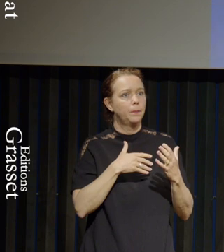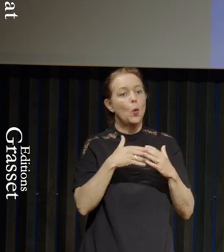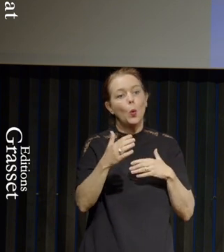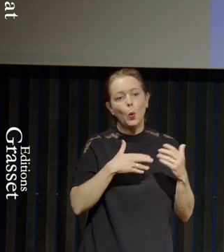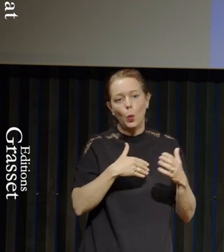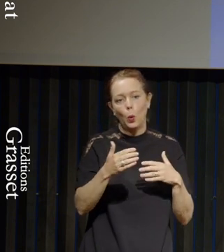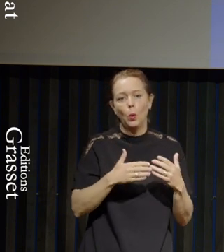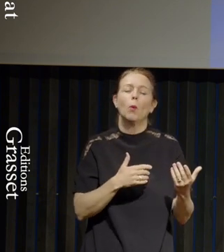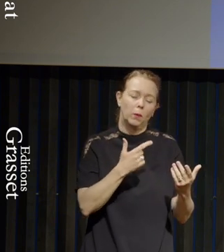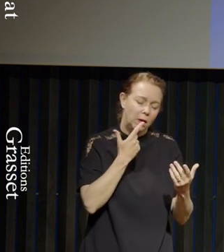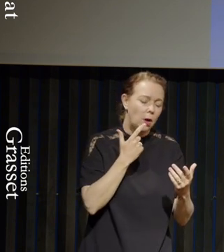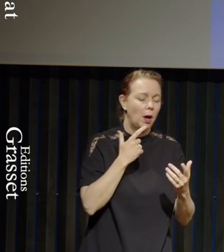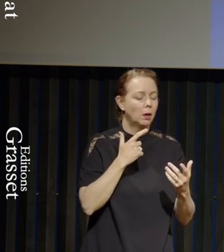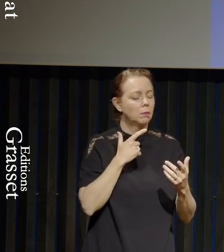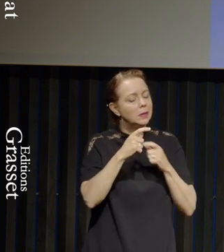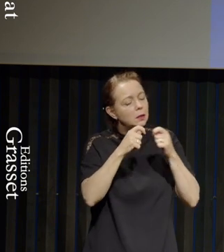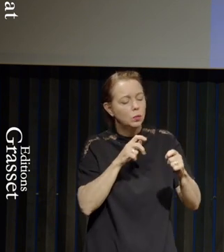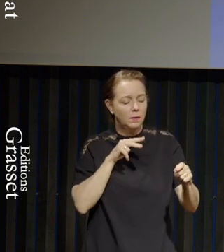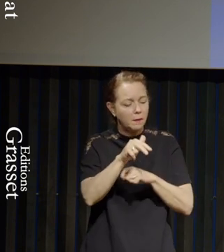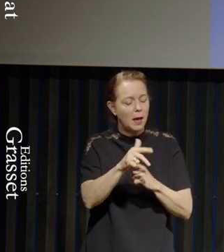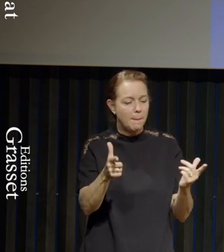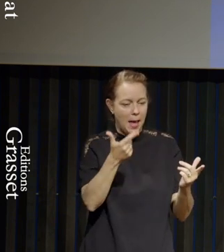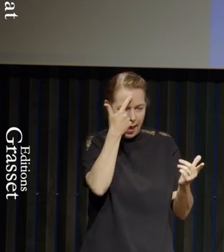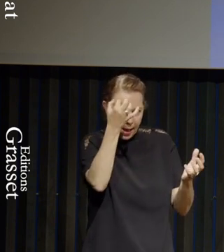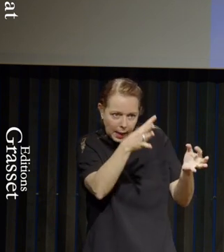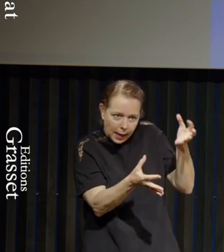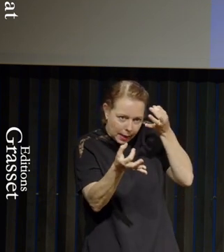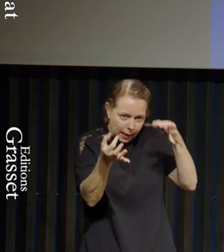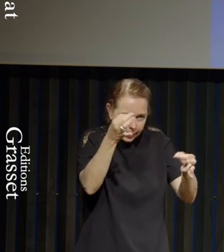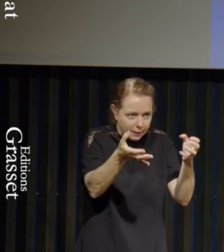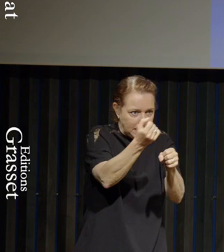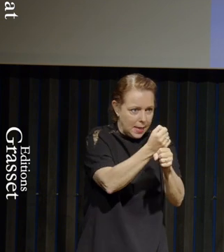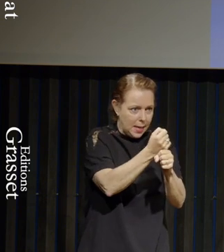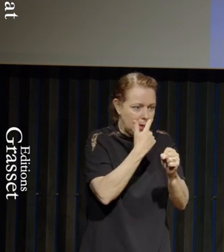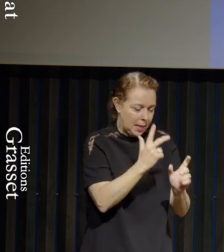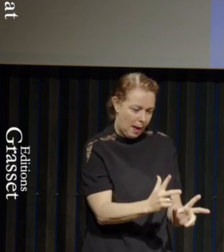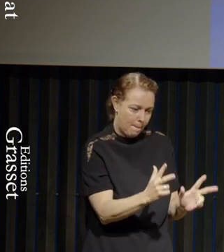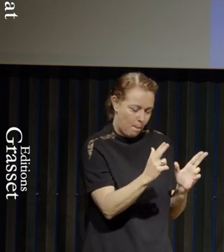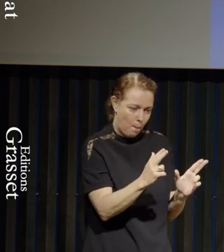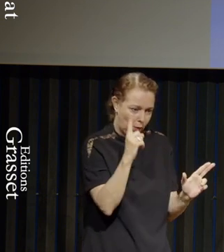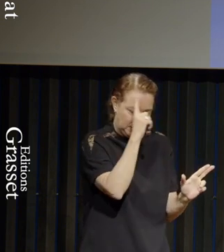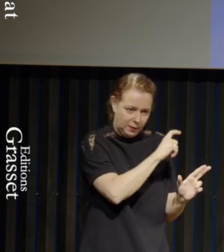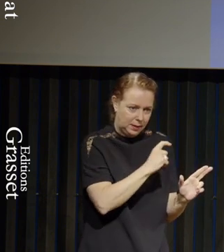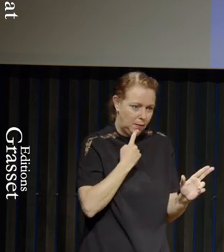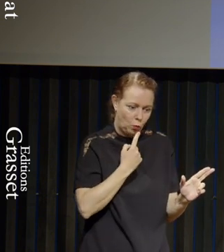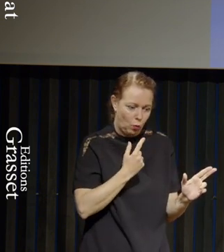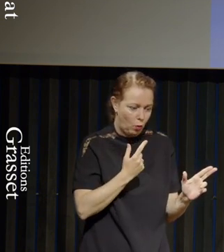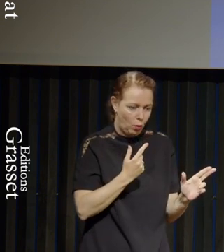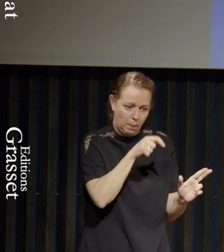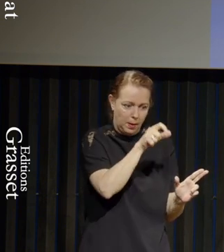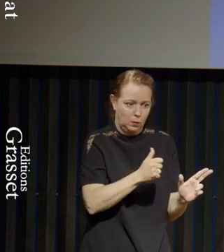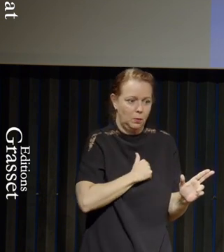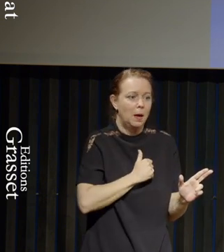le voir, on va en discuter, la créativité passe aussi par des moments très difficiles et pas uniquement par